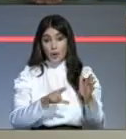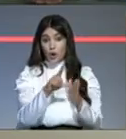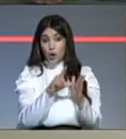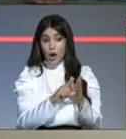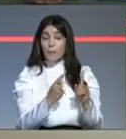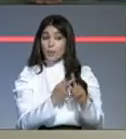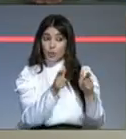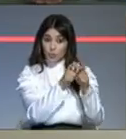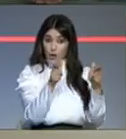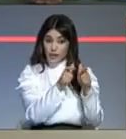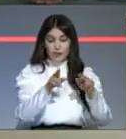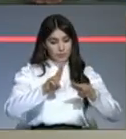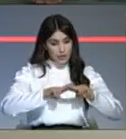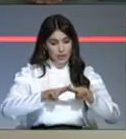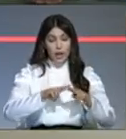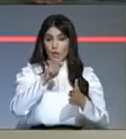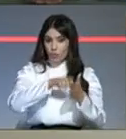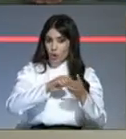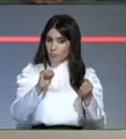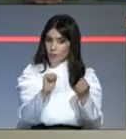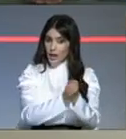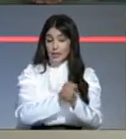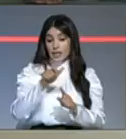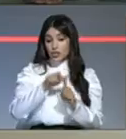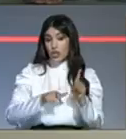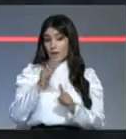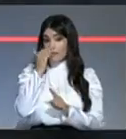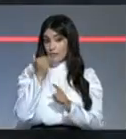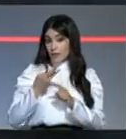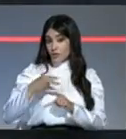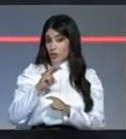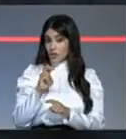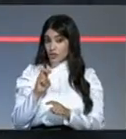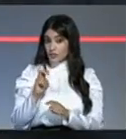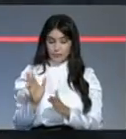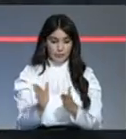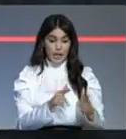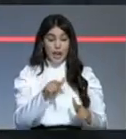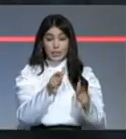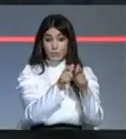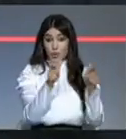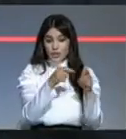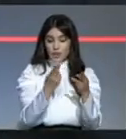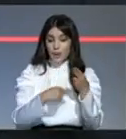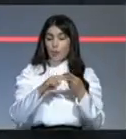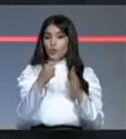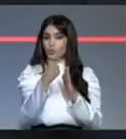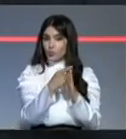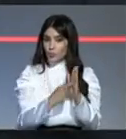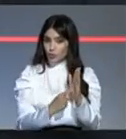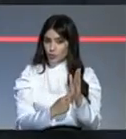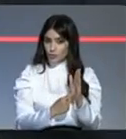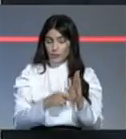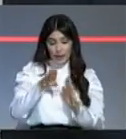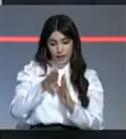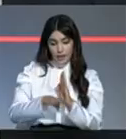مؤسساتكم سويت وضعيتها الجبائيه الى موافقه فيه بري الفين وعشرين بالنسبه المؤسسه هذه لازم تستجيب لشروط التاليه تراجع